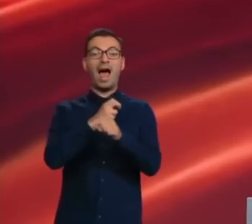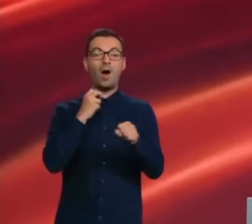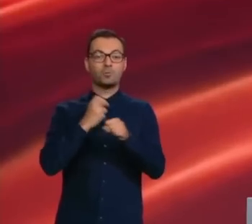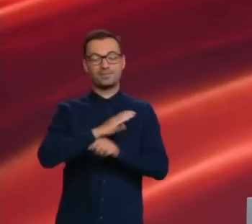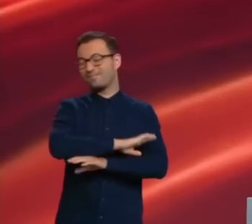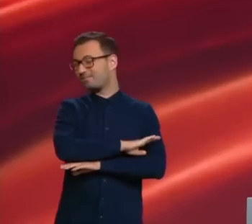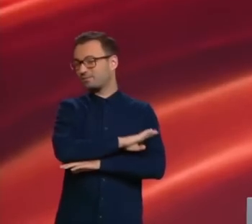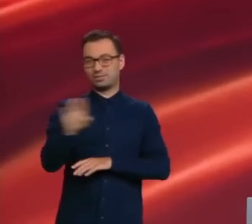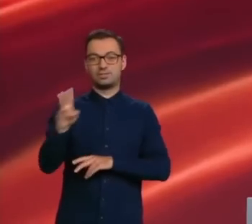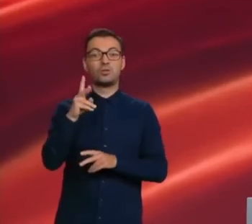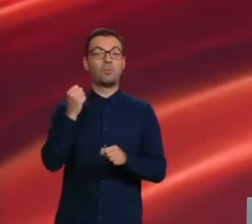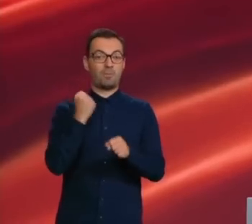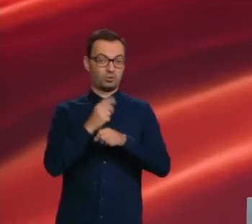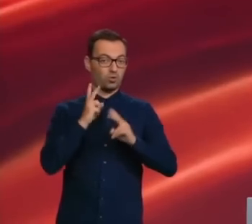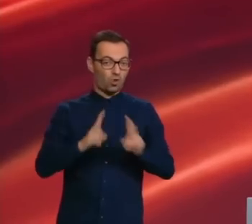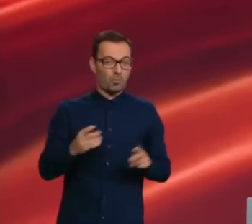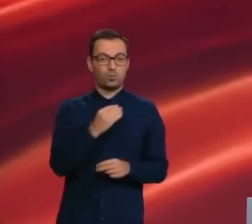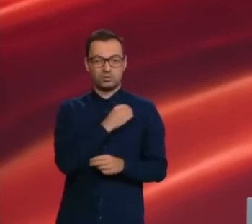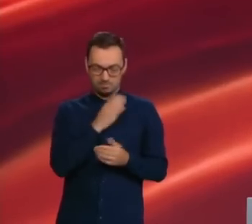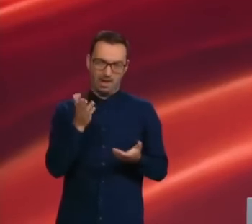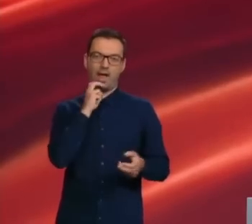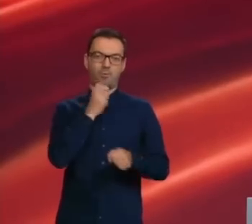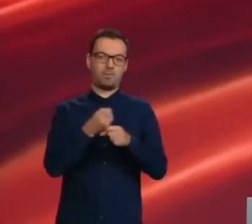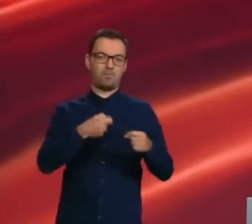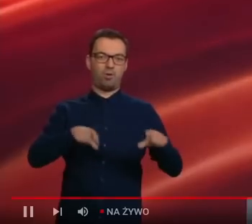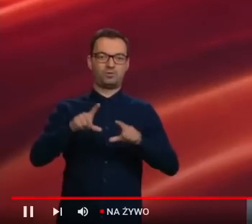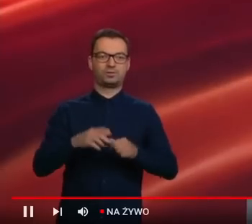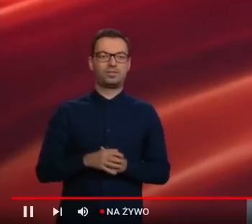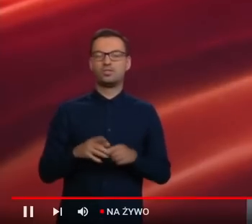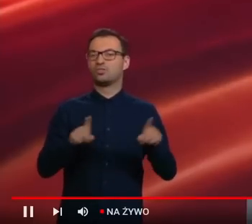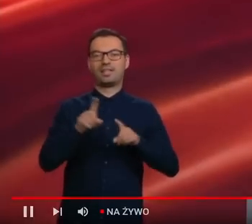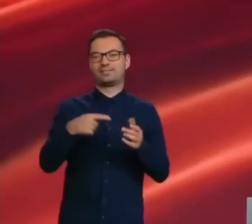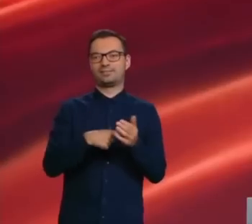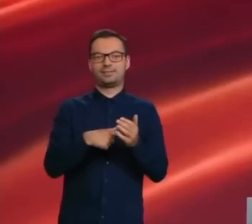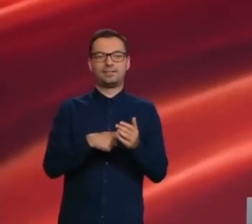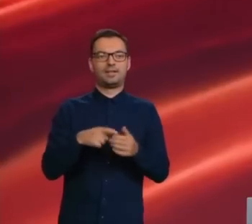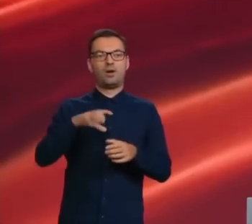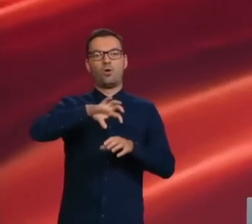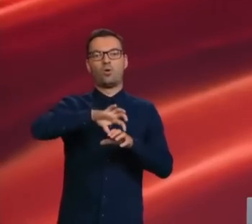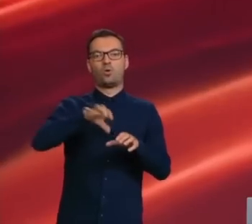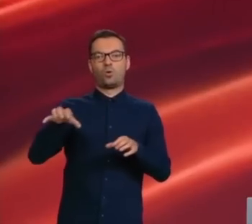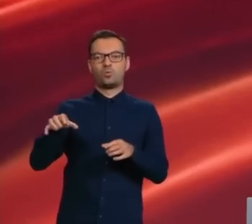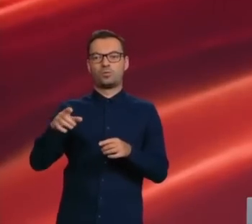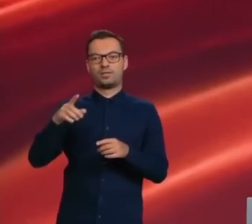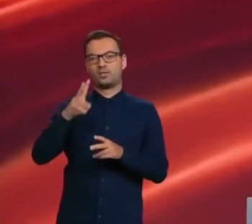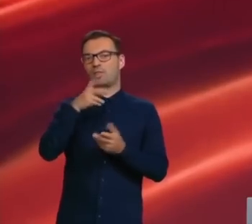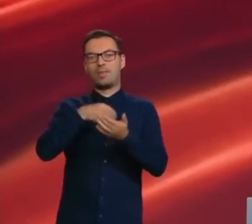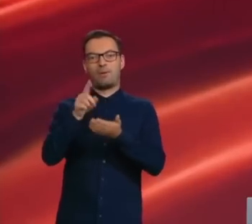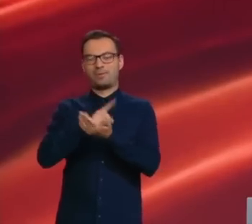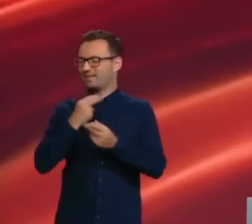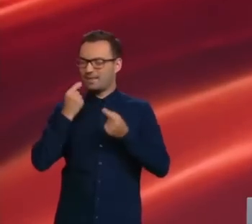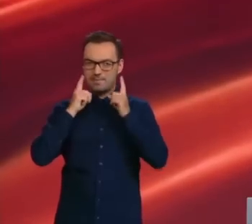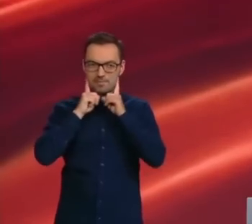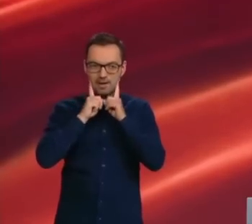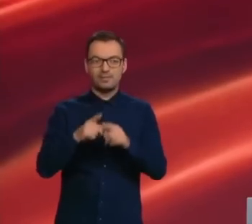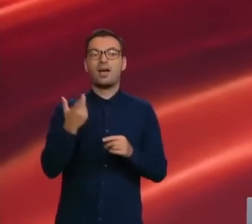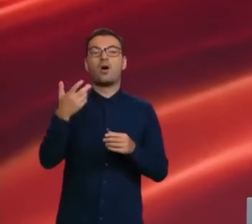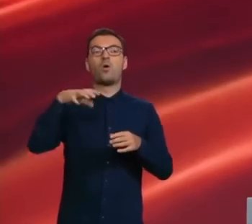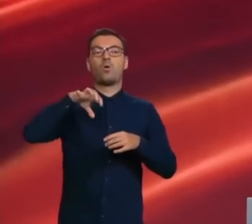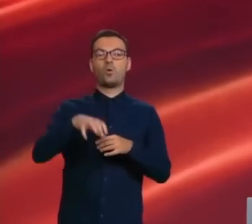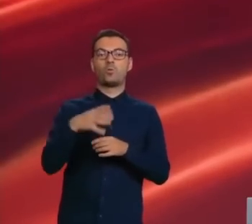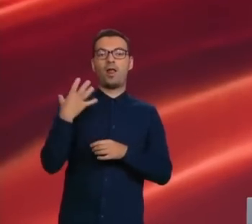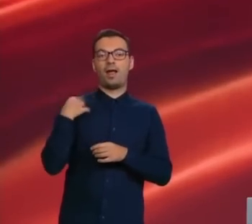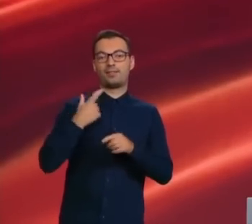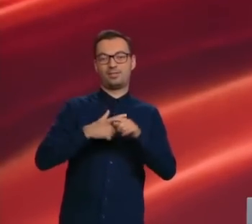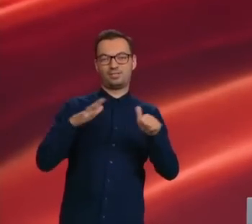wszystkich uczciwie pracujących. I nie jest tak, że on na razie nie ma takich grup, które tego ciekawe rzeczy nie mówi. Młodzież do 26 roku życia